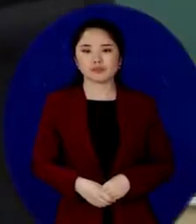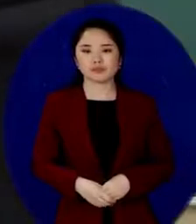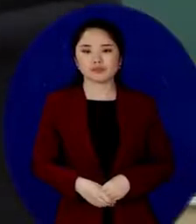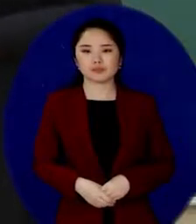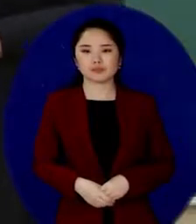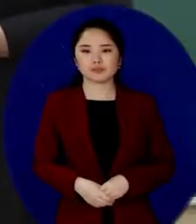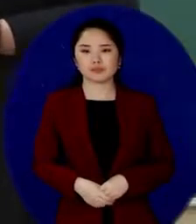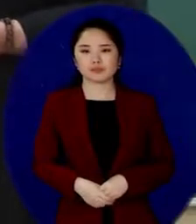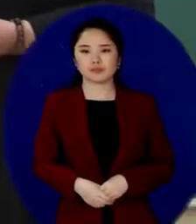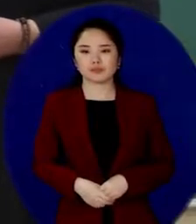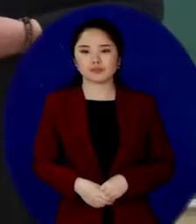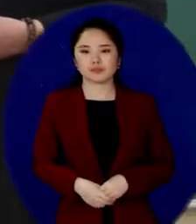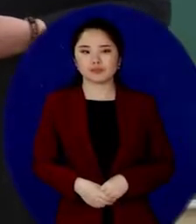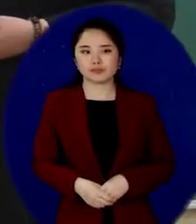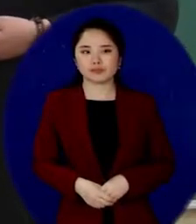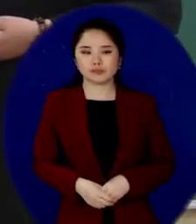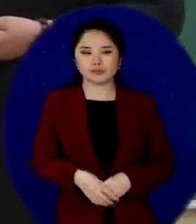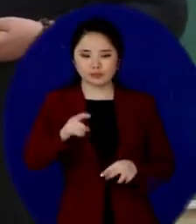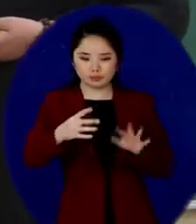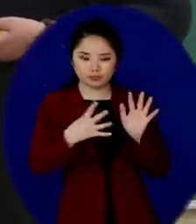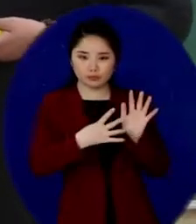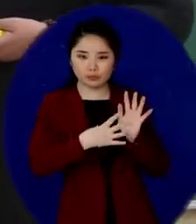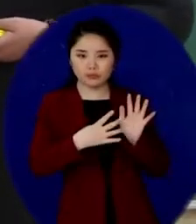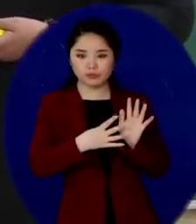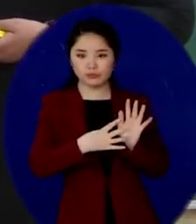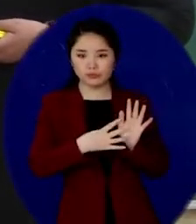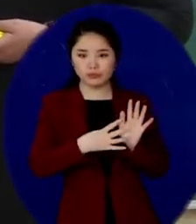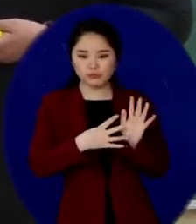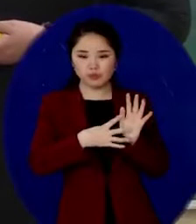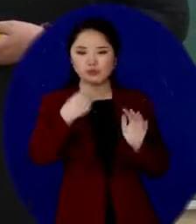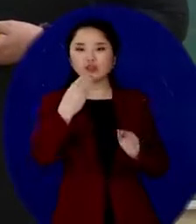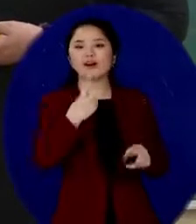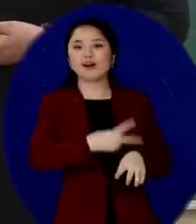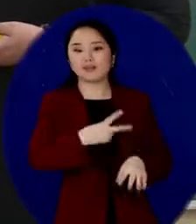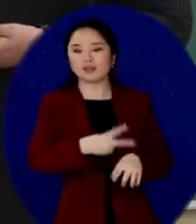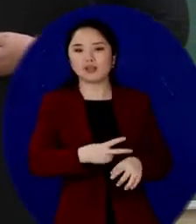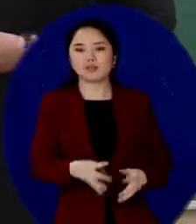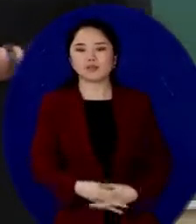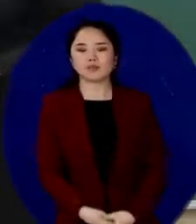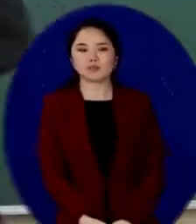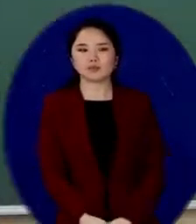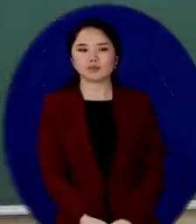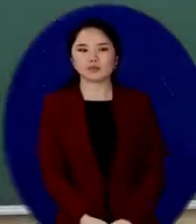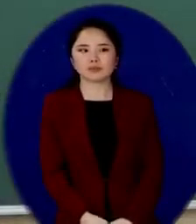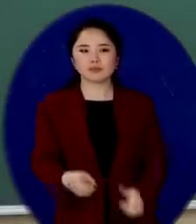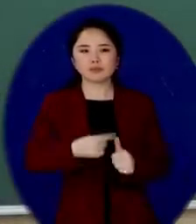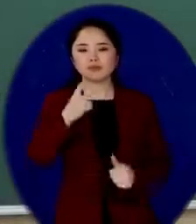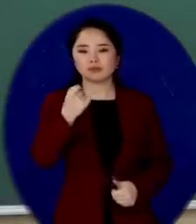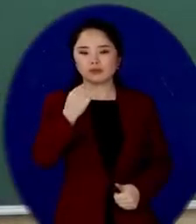За. За энэ 9-ийн цифр 9. 9 харандаа байсан. Энэ юу лээ?